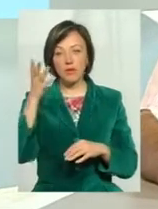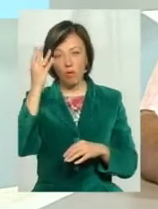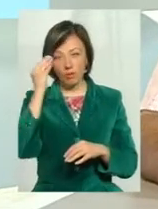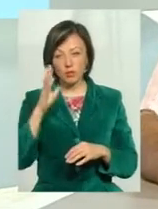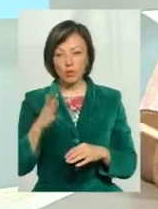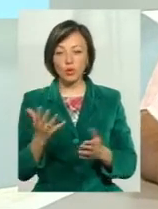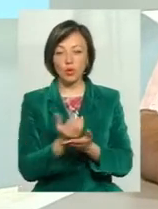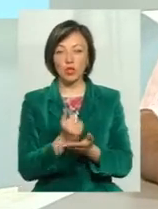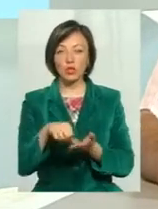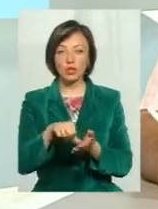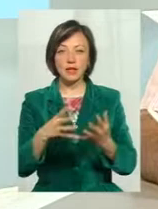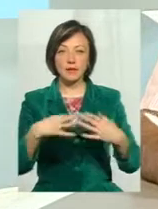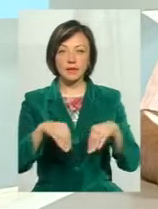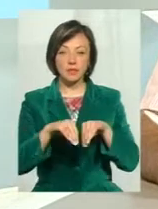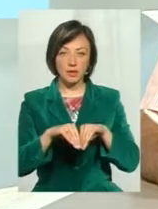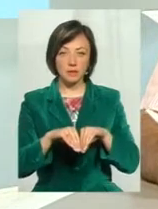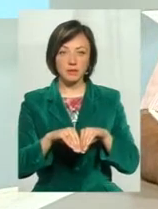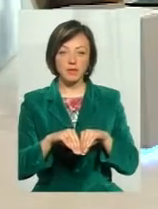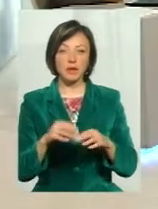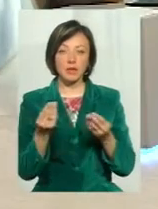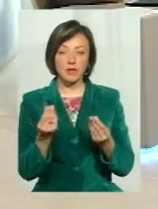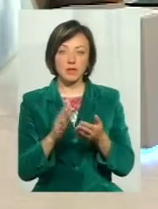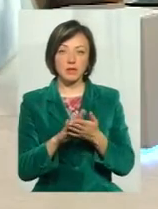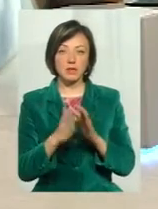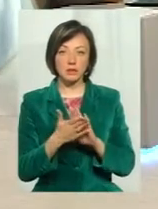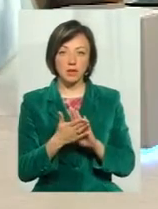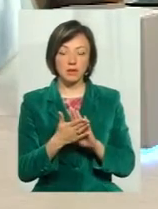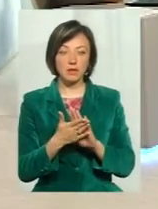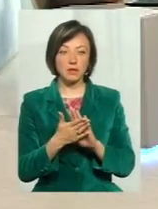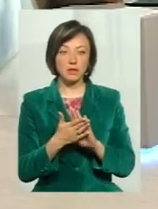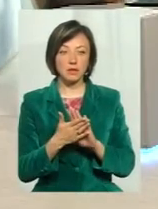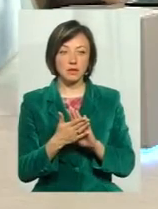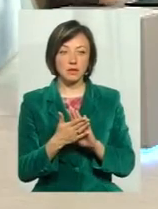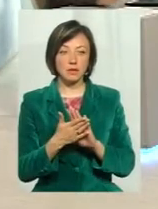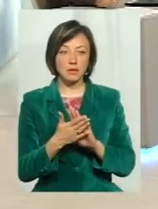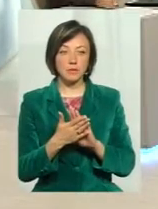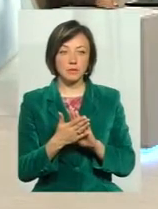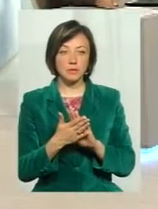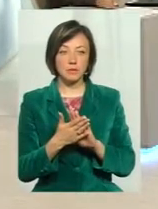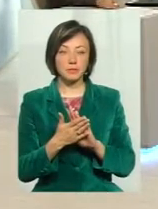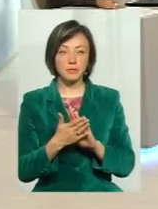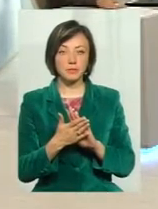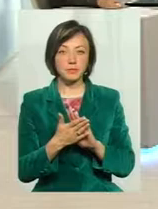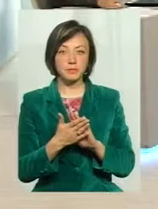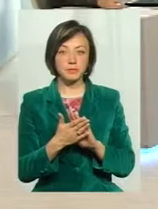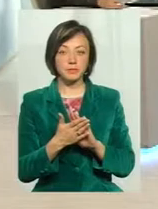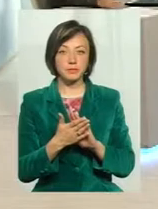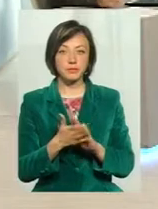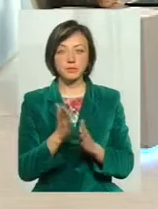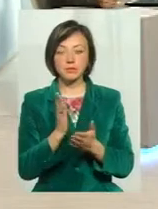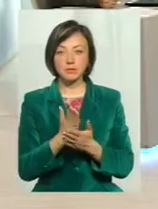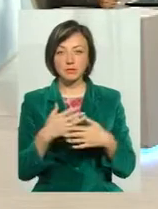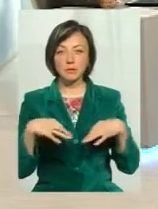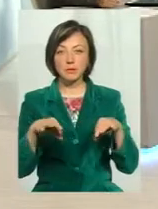сім'ї, а також їх, як я вже зазначив, майновий стан в плані тому, що вони не володіють транспортним